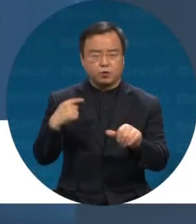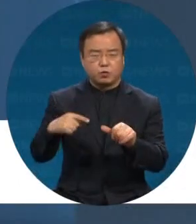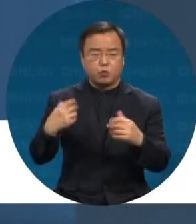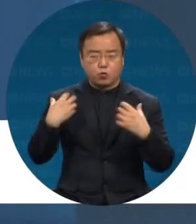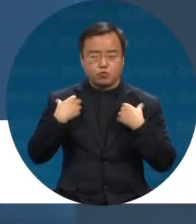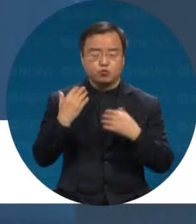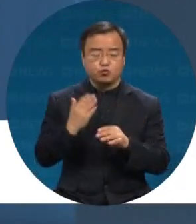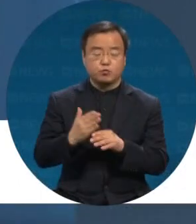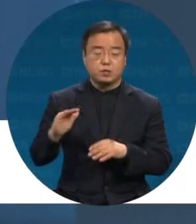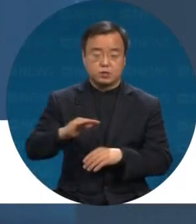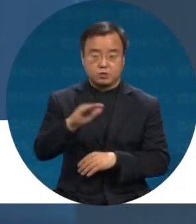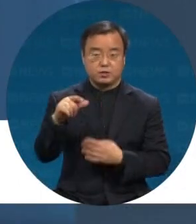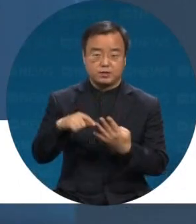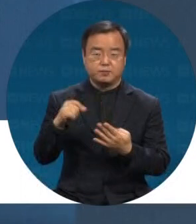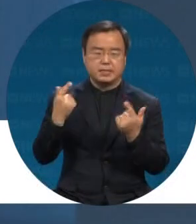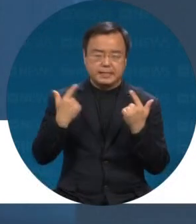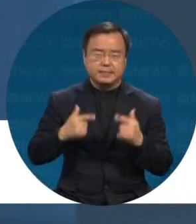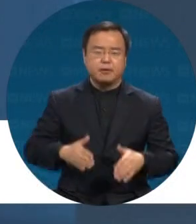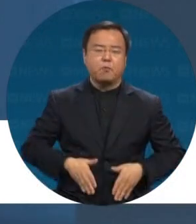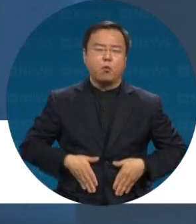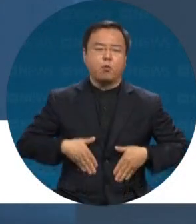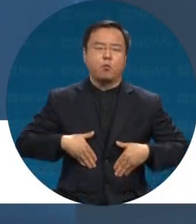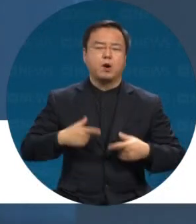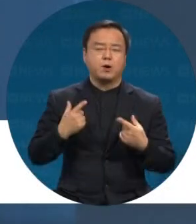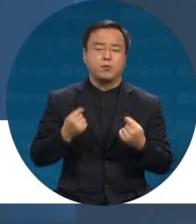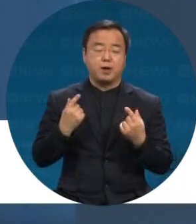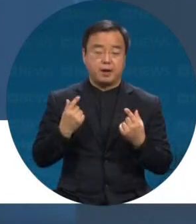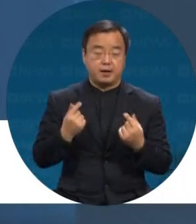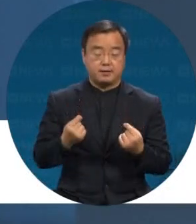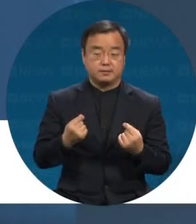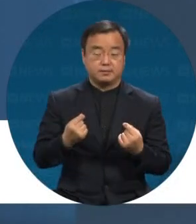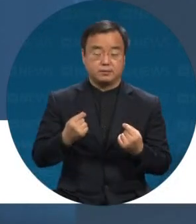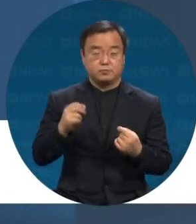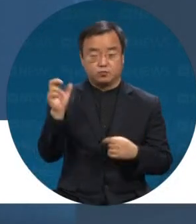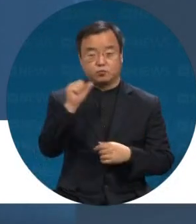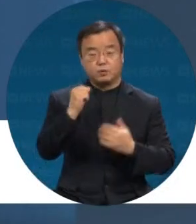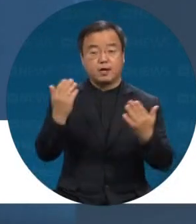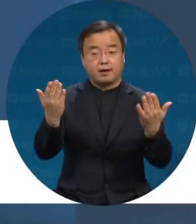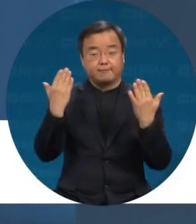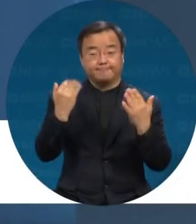됐거든요 늘 봄처럼 따뜻한 학교 참 좋잖아요 그래서